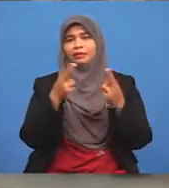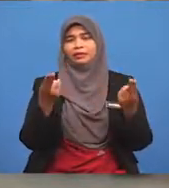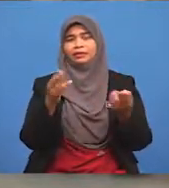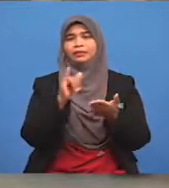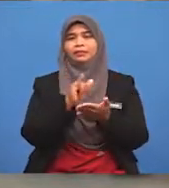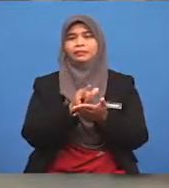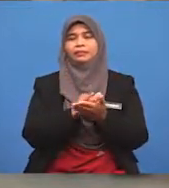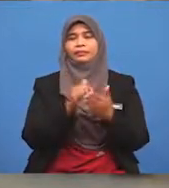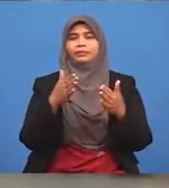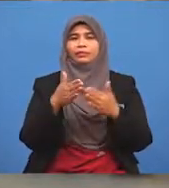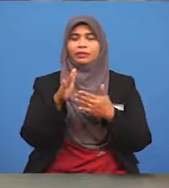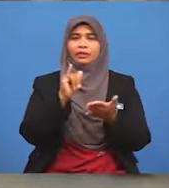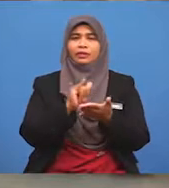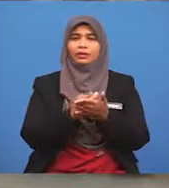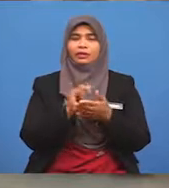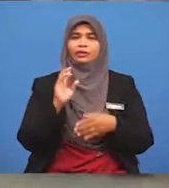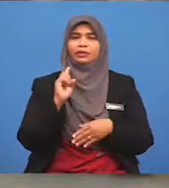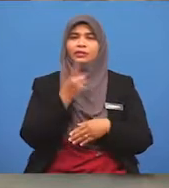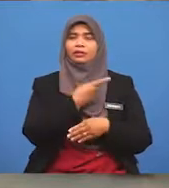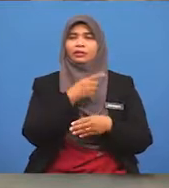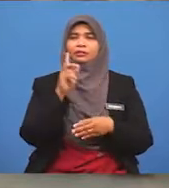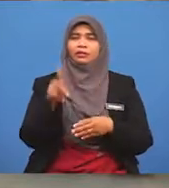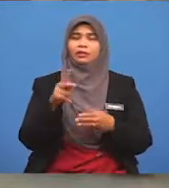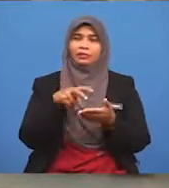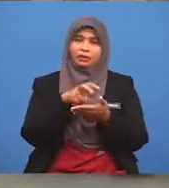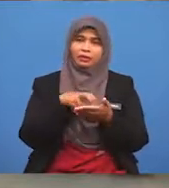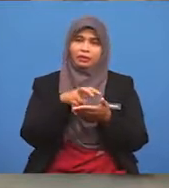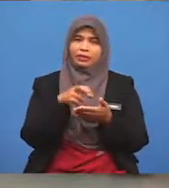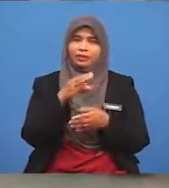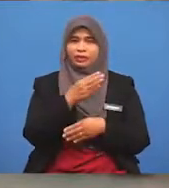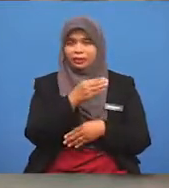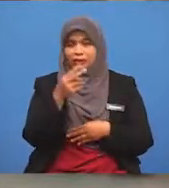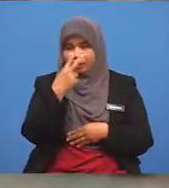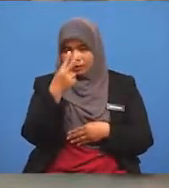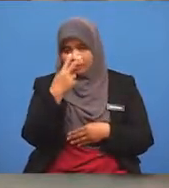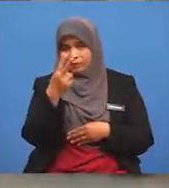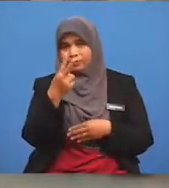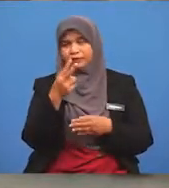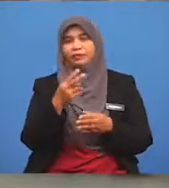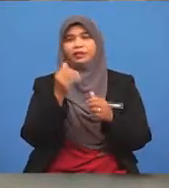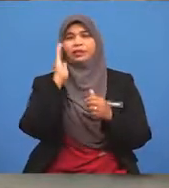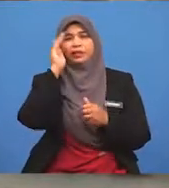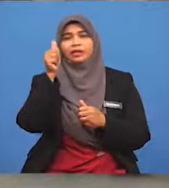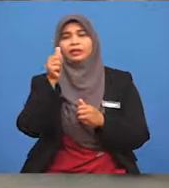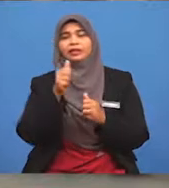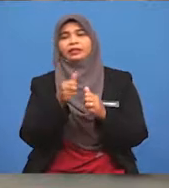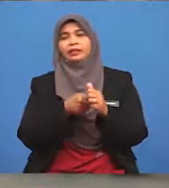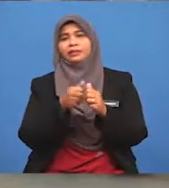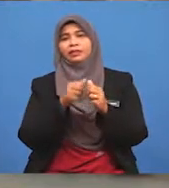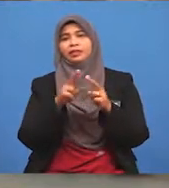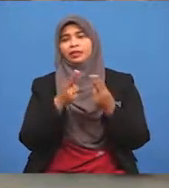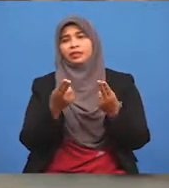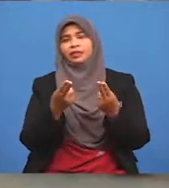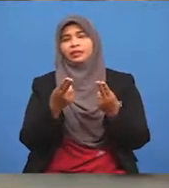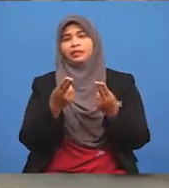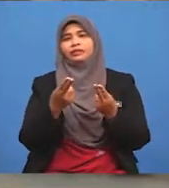Oleh itu, kita perlu mengkaji dan meneliti setiap hadis agar hujah dan dalil